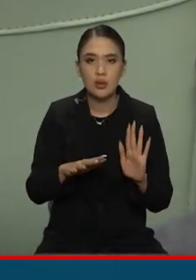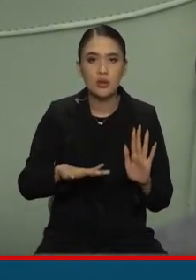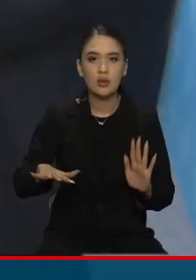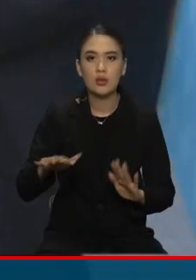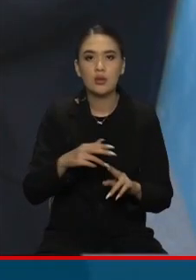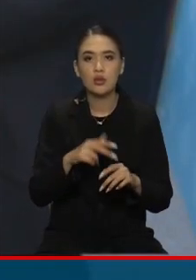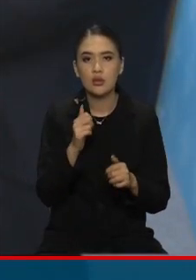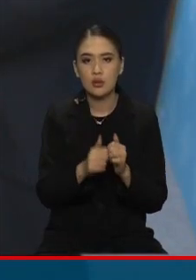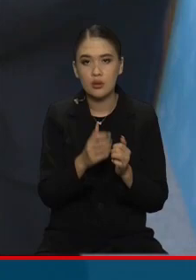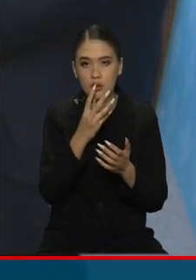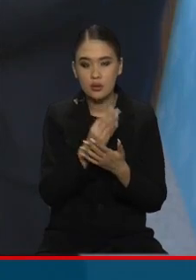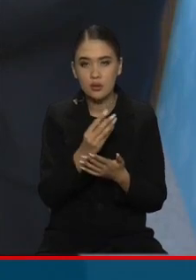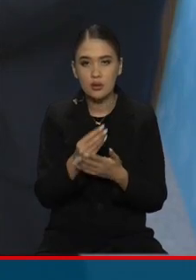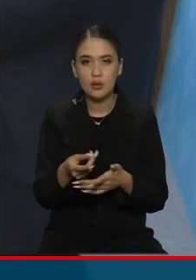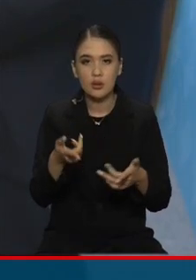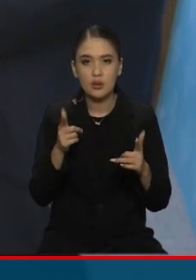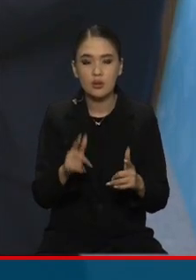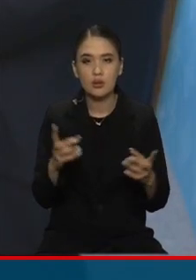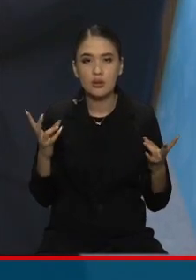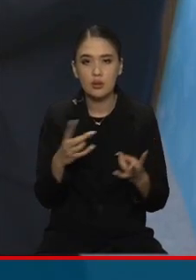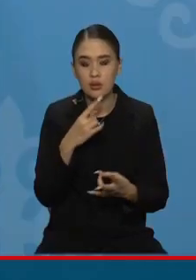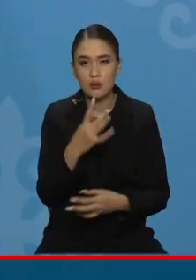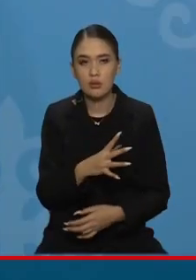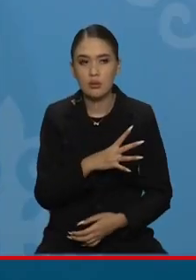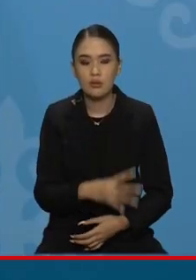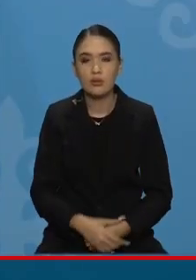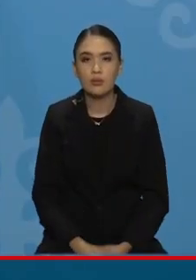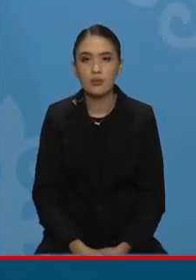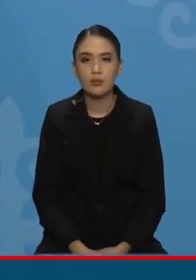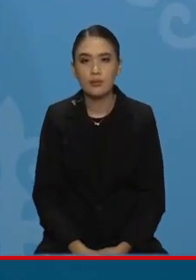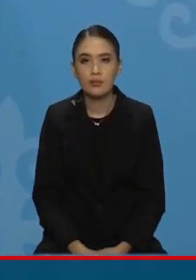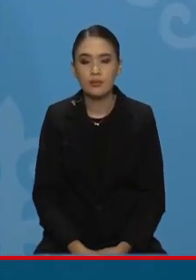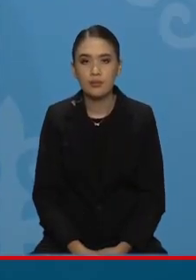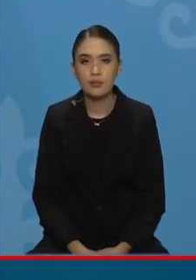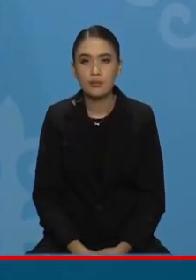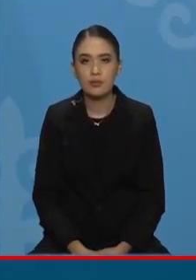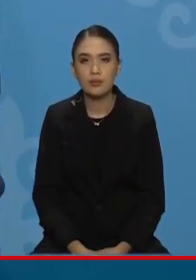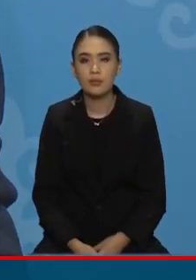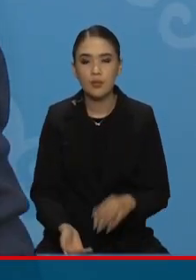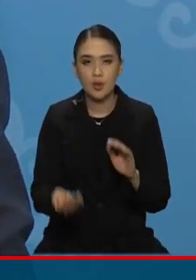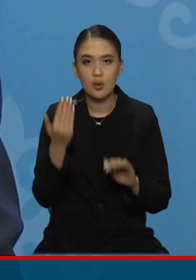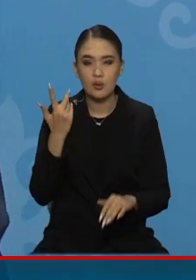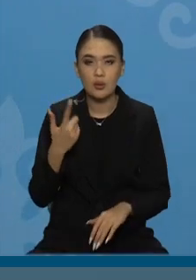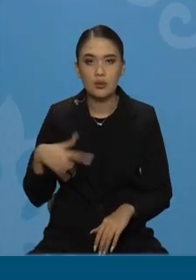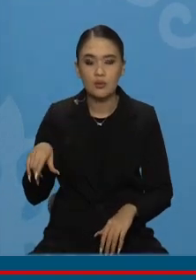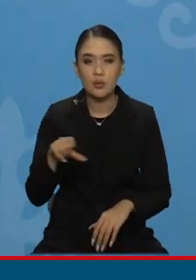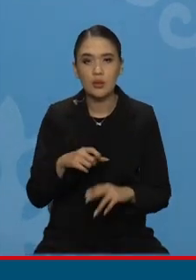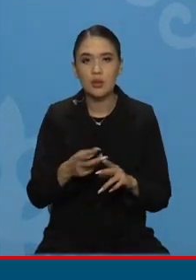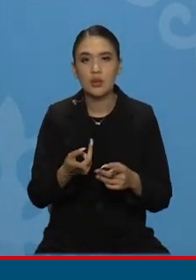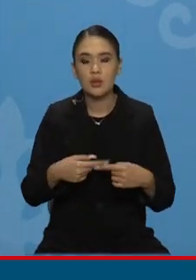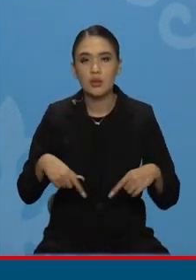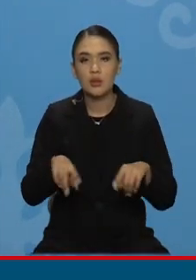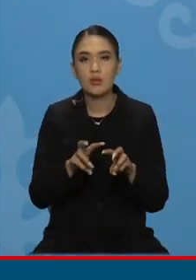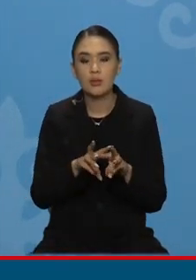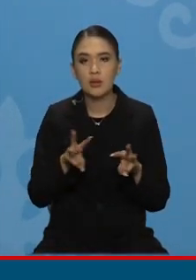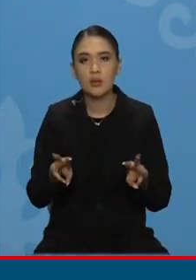әрбірімен жеке-жеке келісім жасау керек дейді. Өткен аптада біздің сыртқы істер